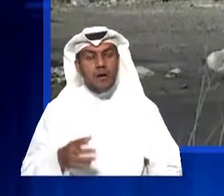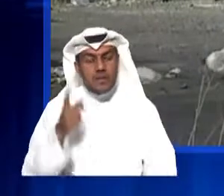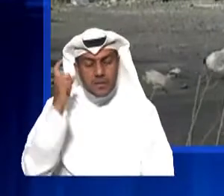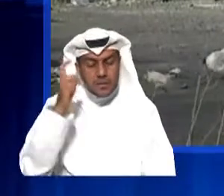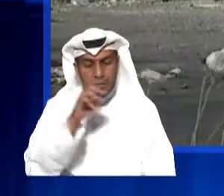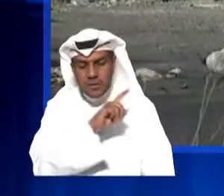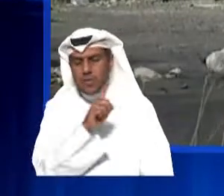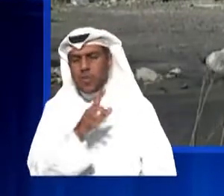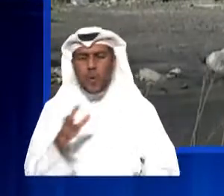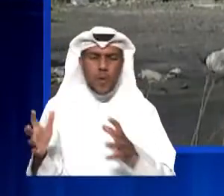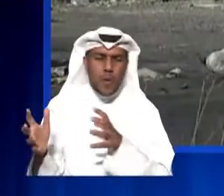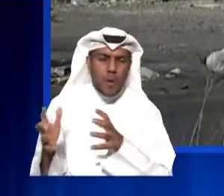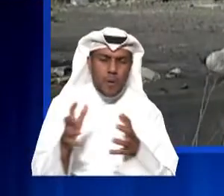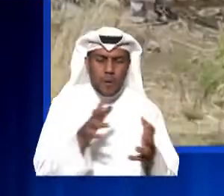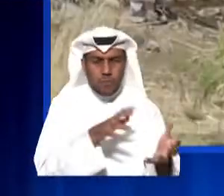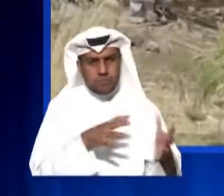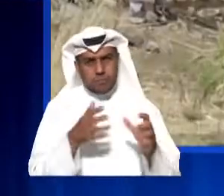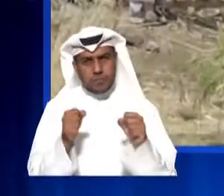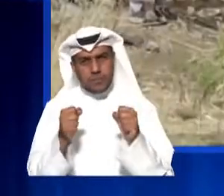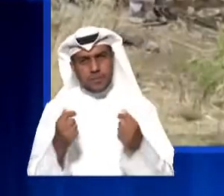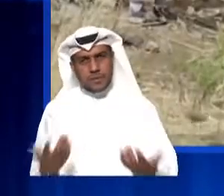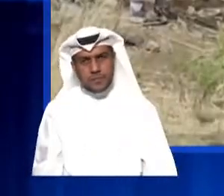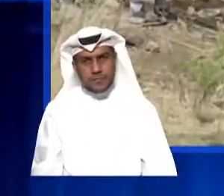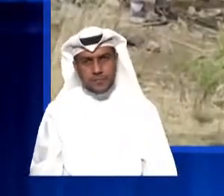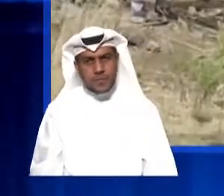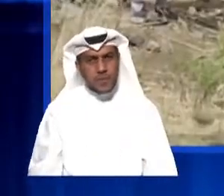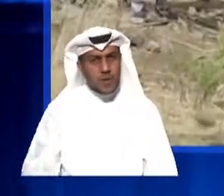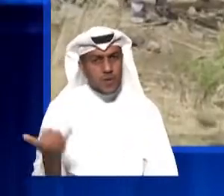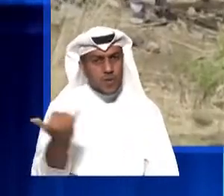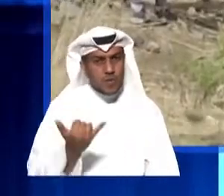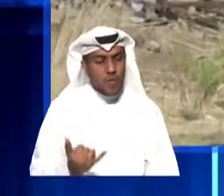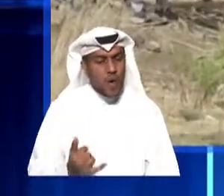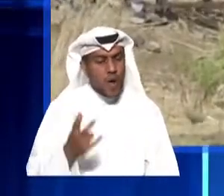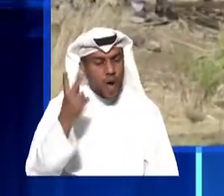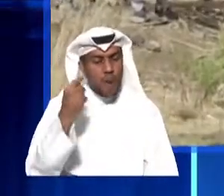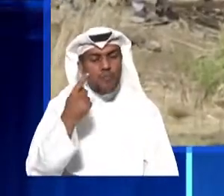الحي، يوم غد سيكون هناك حملة للتضامن